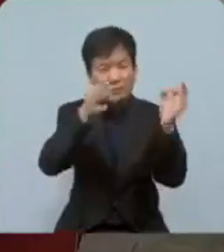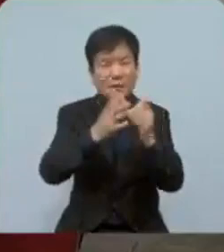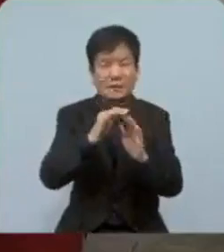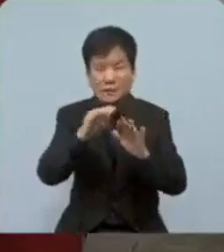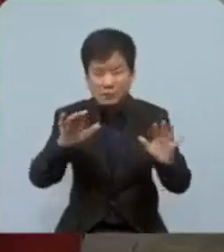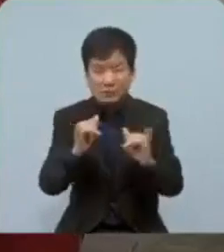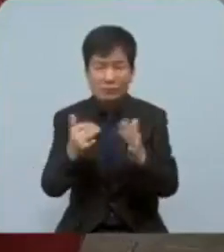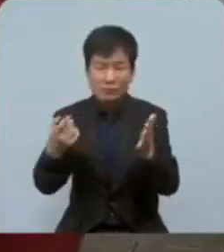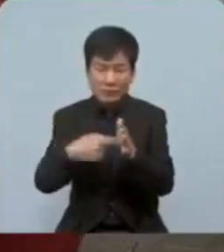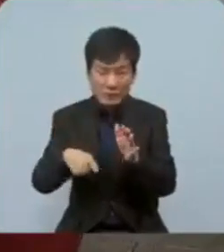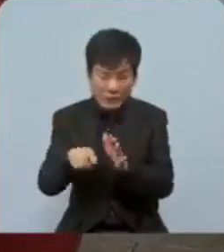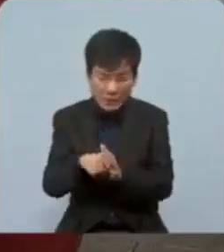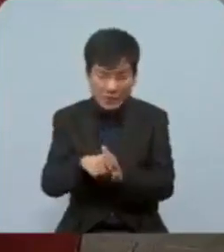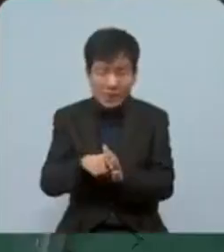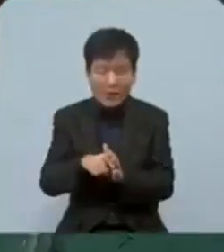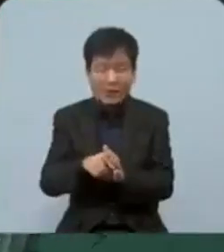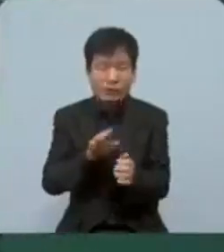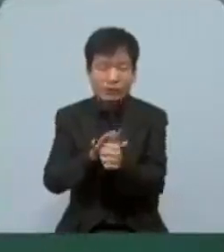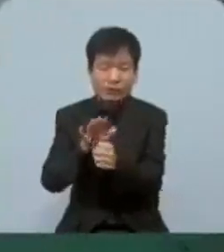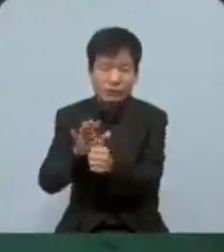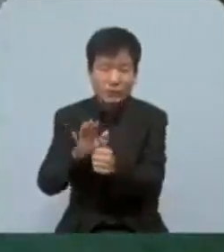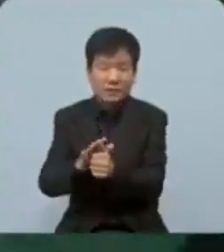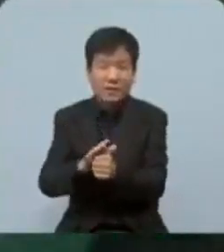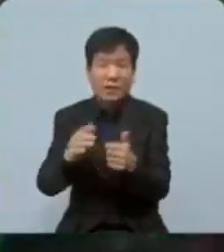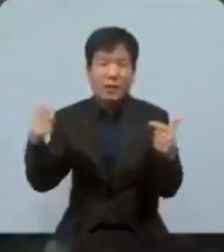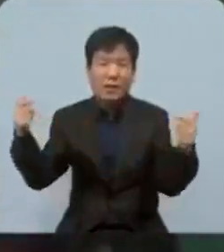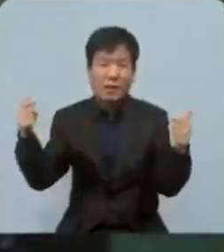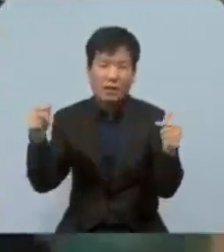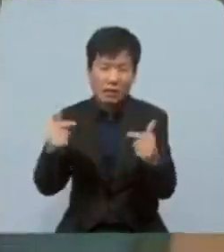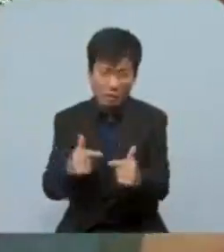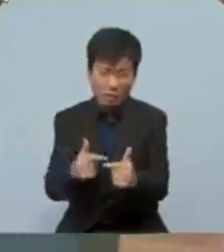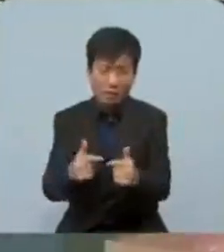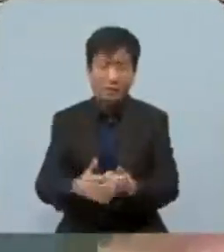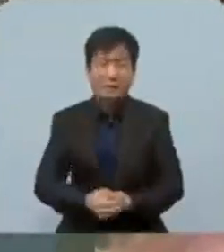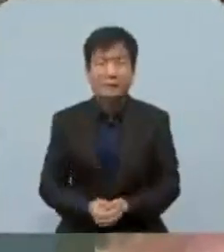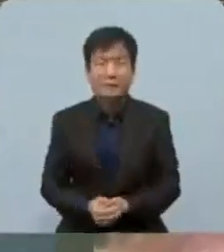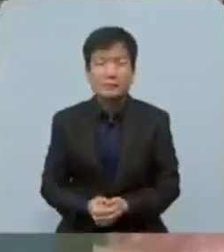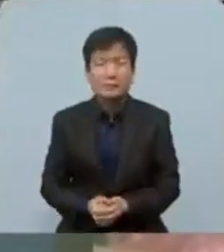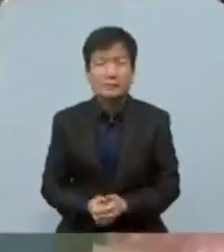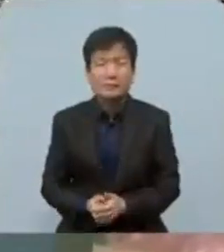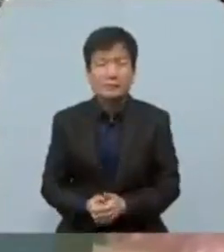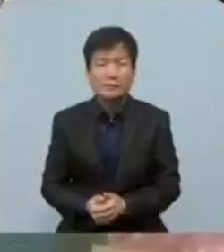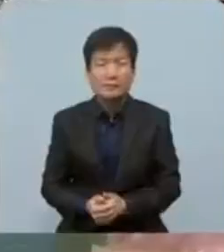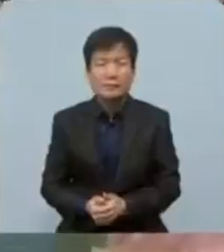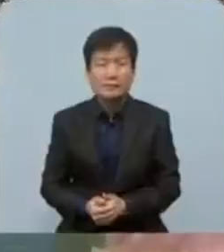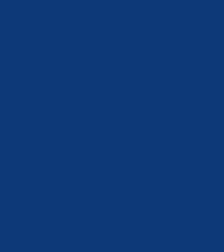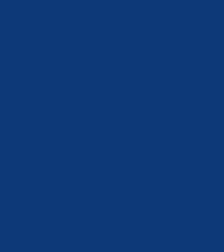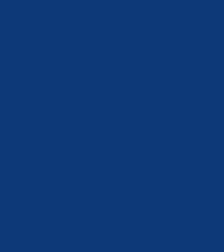이웃들을 위한 온정의 손길마저 버거워지고 있습니다. KBS 뉴스 진희정입니다.